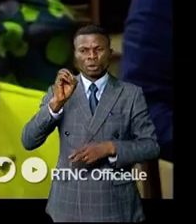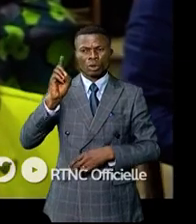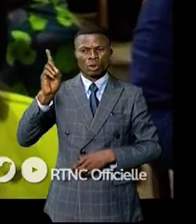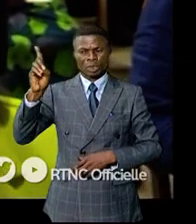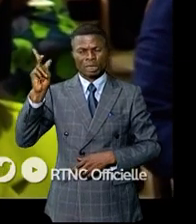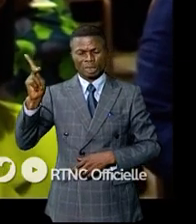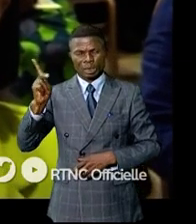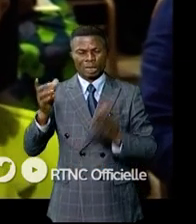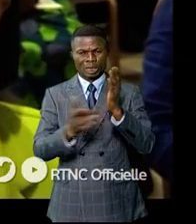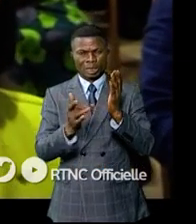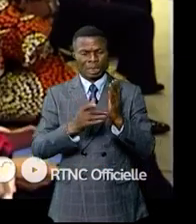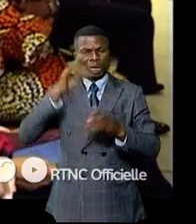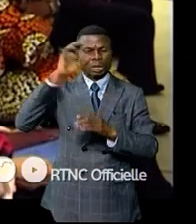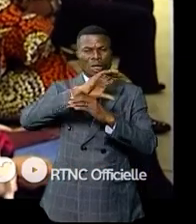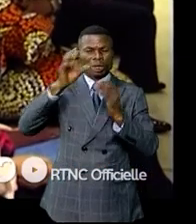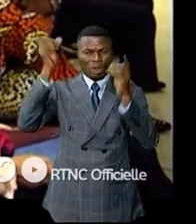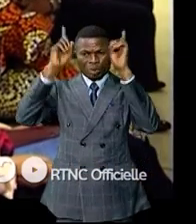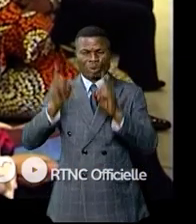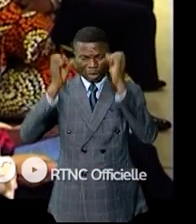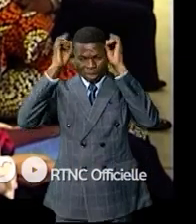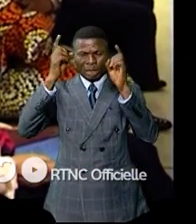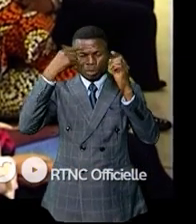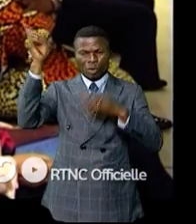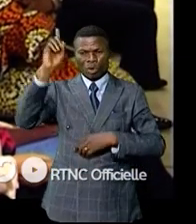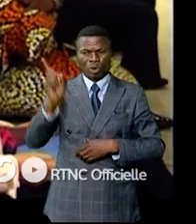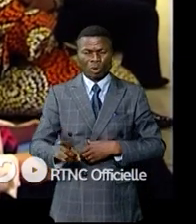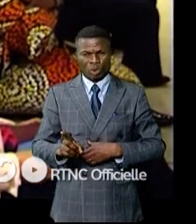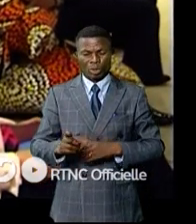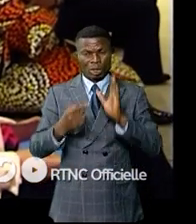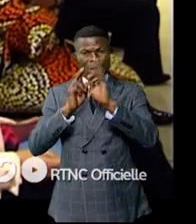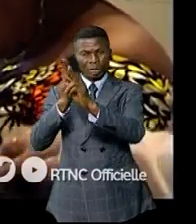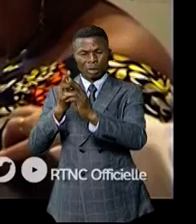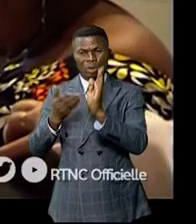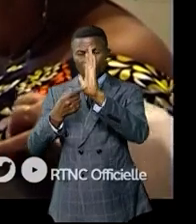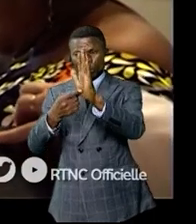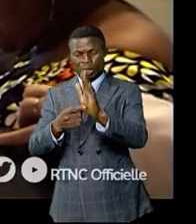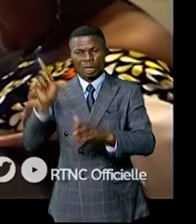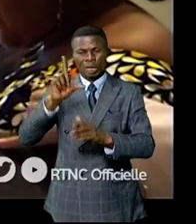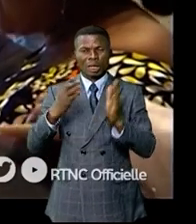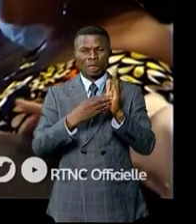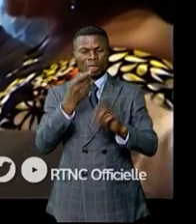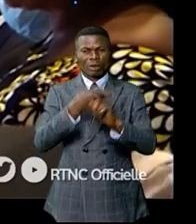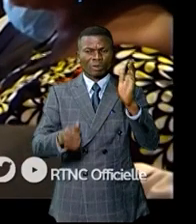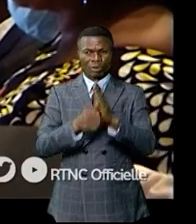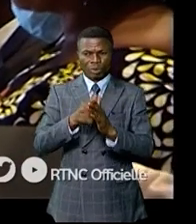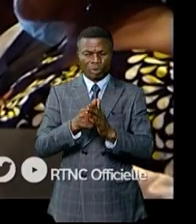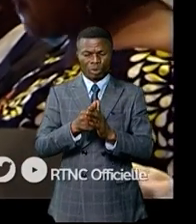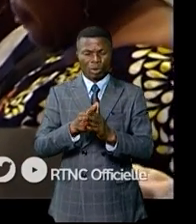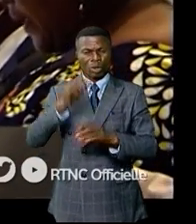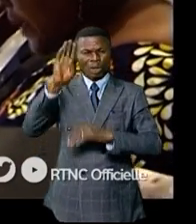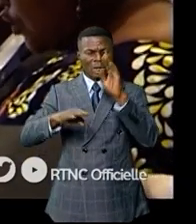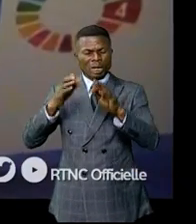et de la stratégie continentale de l'éducation pour l'Afrique. Ces rapports présentés ce lundi 9 novembre est l'aboutissement d'un long